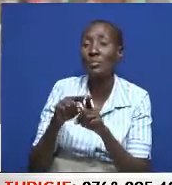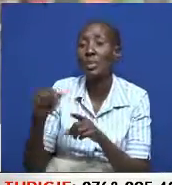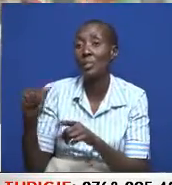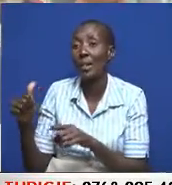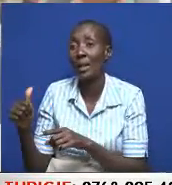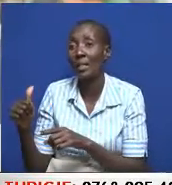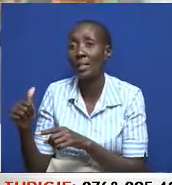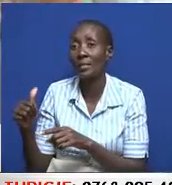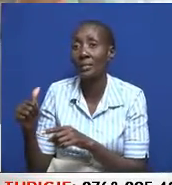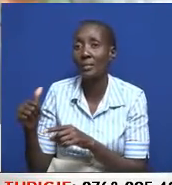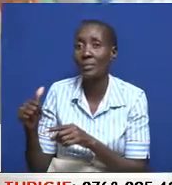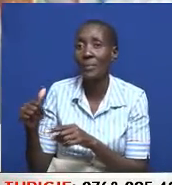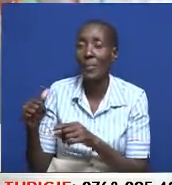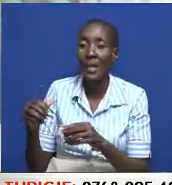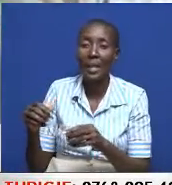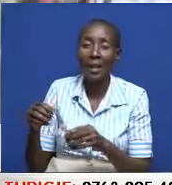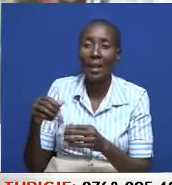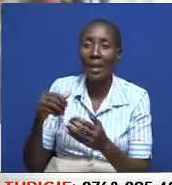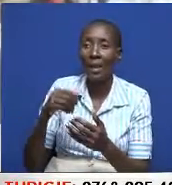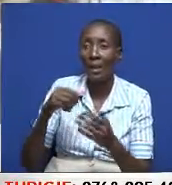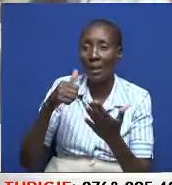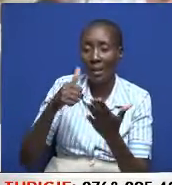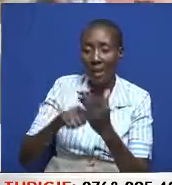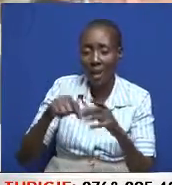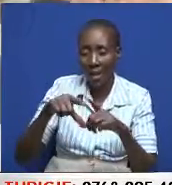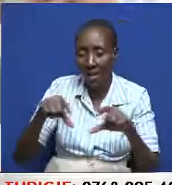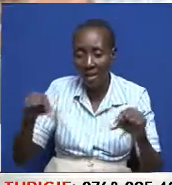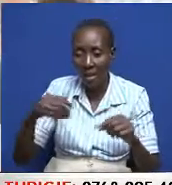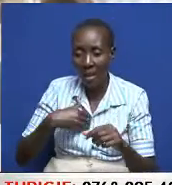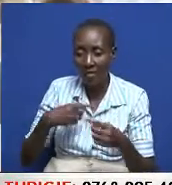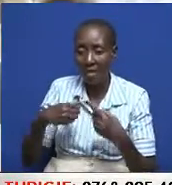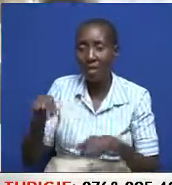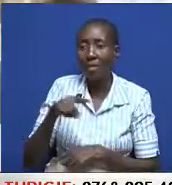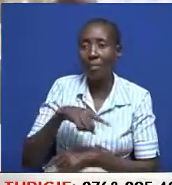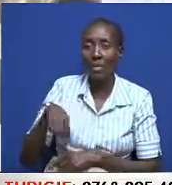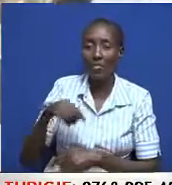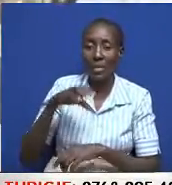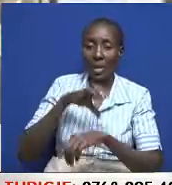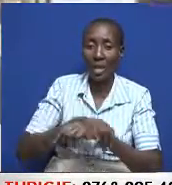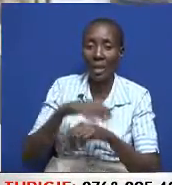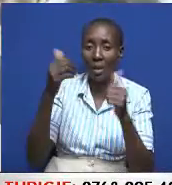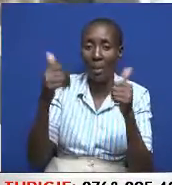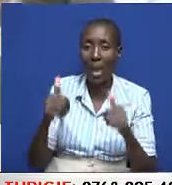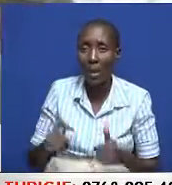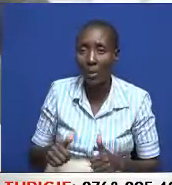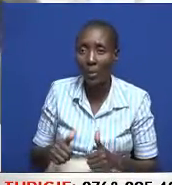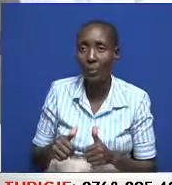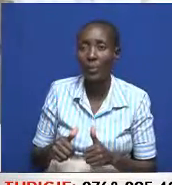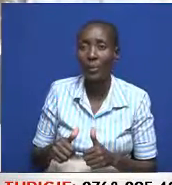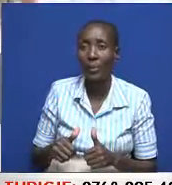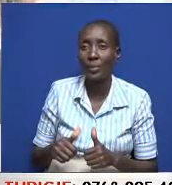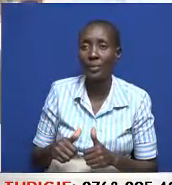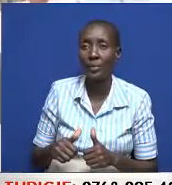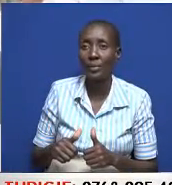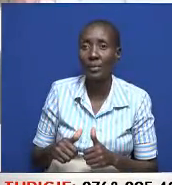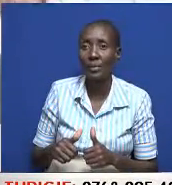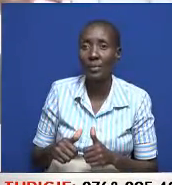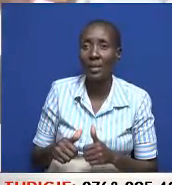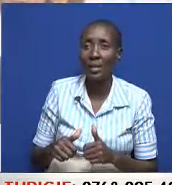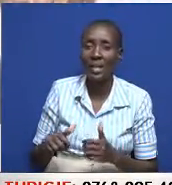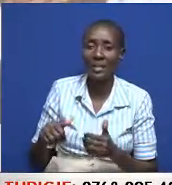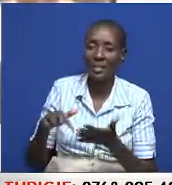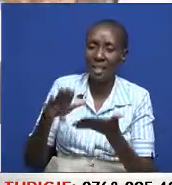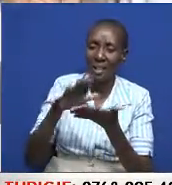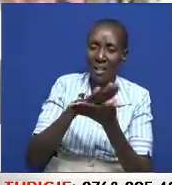ya ID code na sisi hatukitambua na kupewa. Na hiyo tunafanya hiyo mikati ya msingi